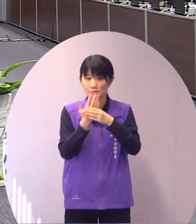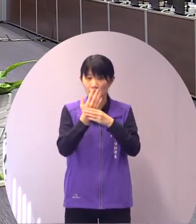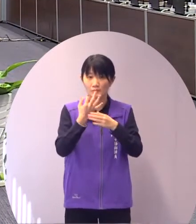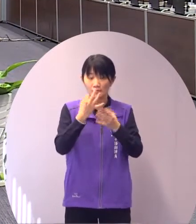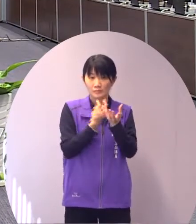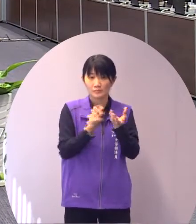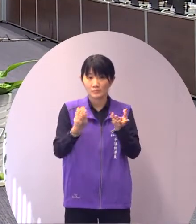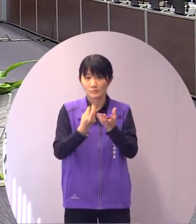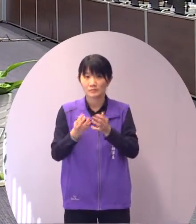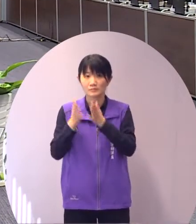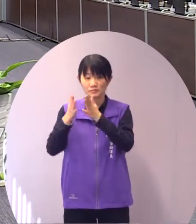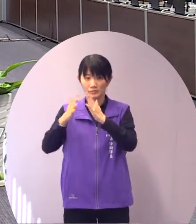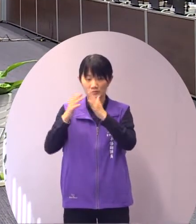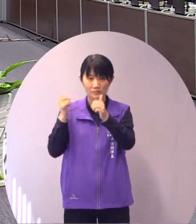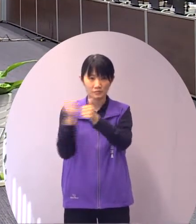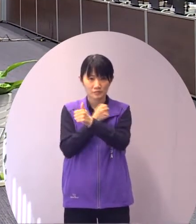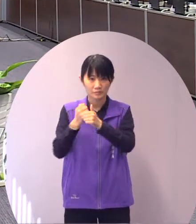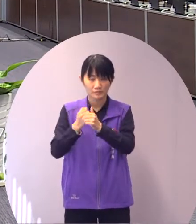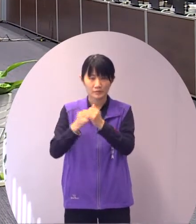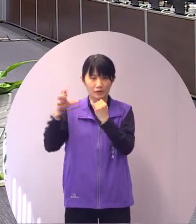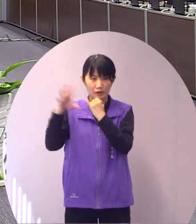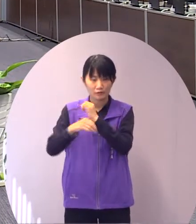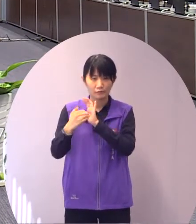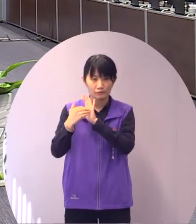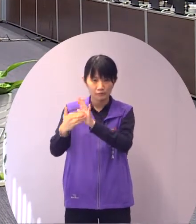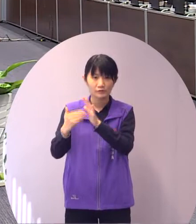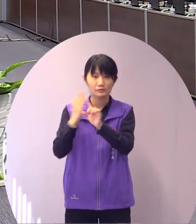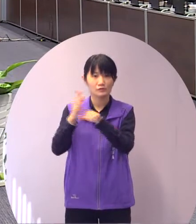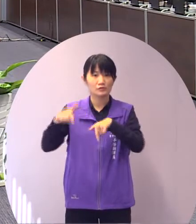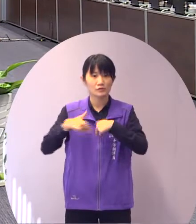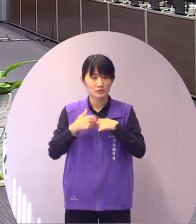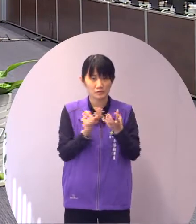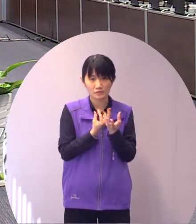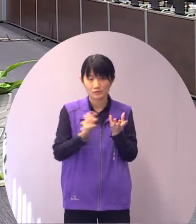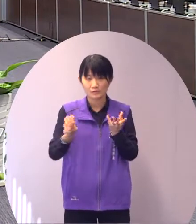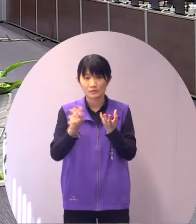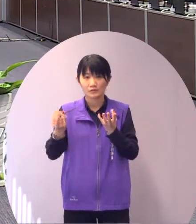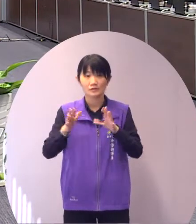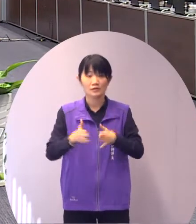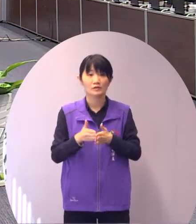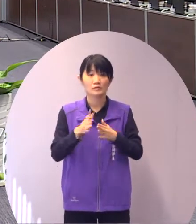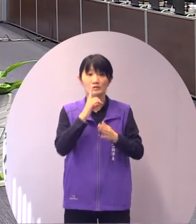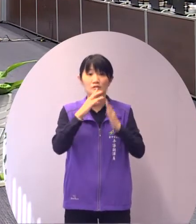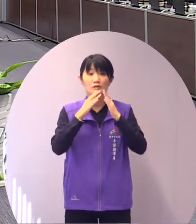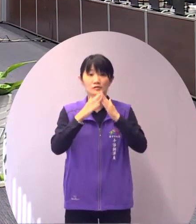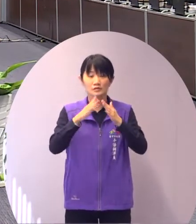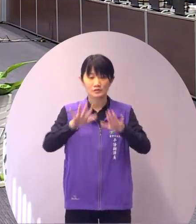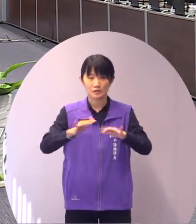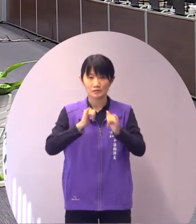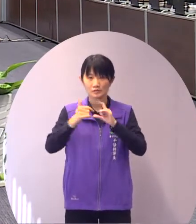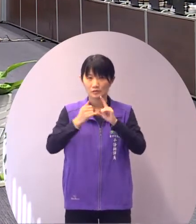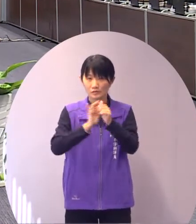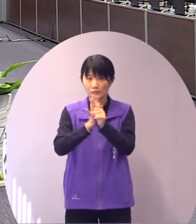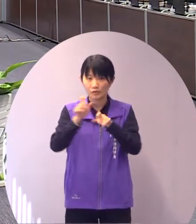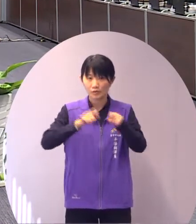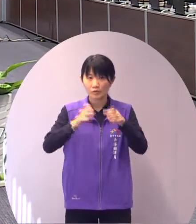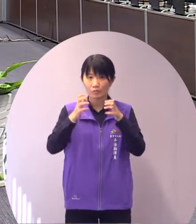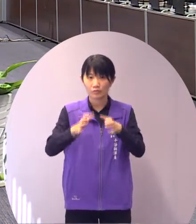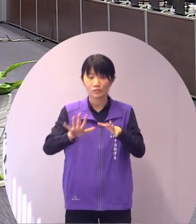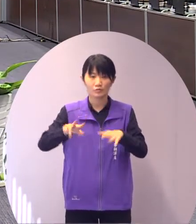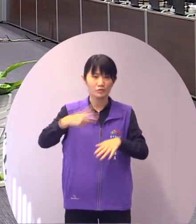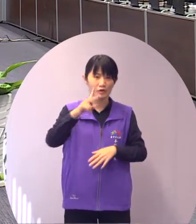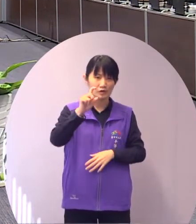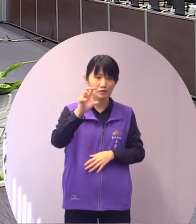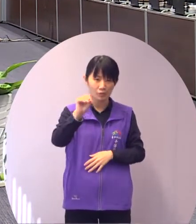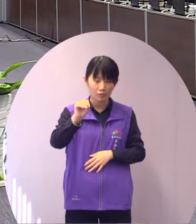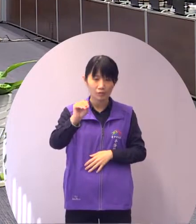家庭暴力及性侵害防治中心办理110年台中市建构性别暴力领航社区服务计划